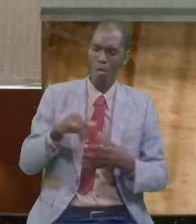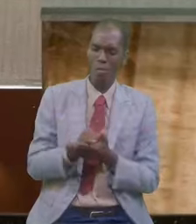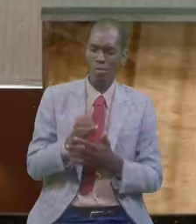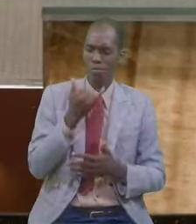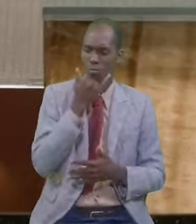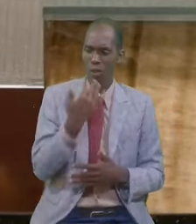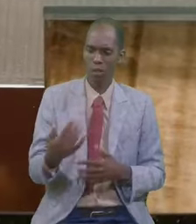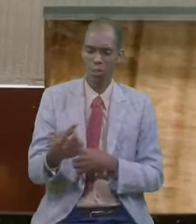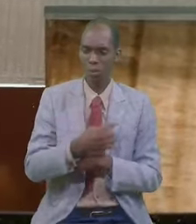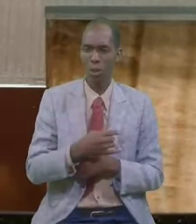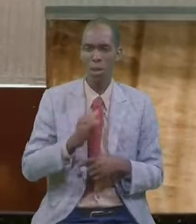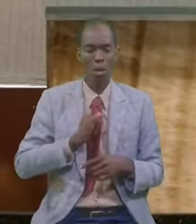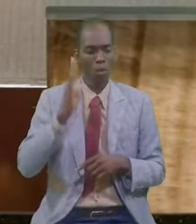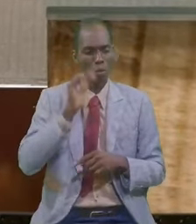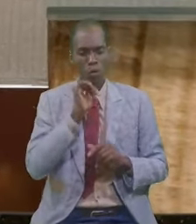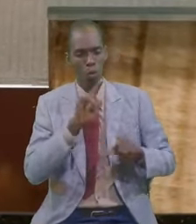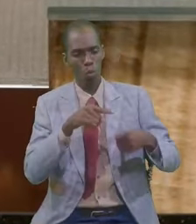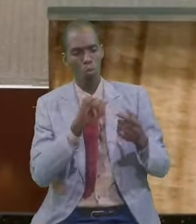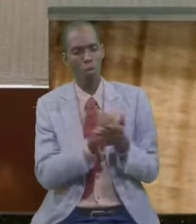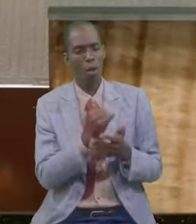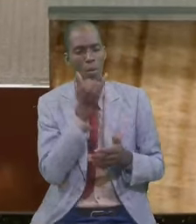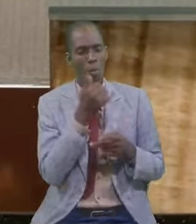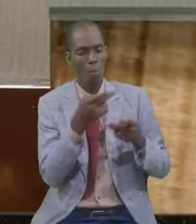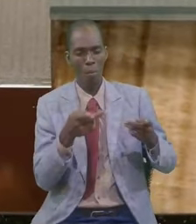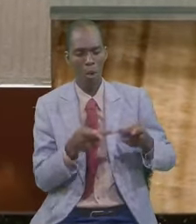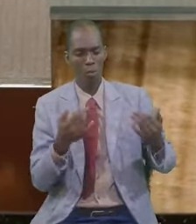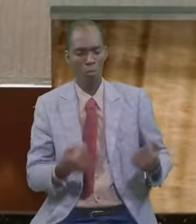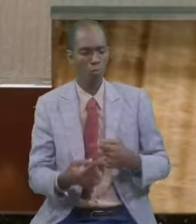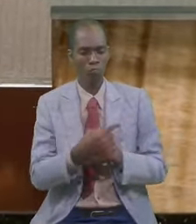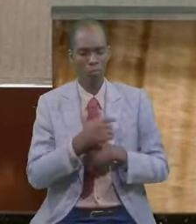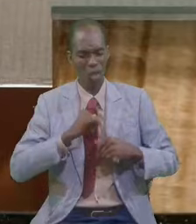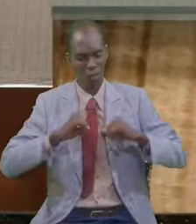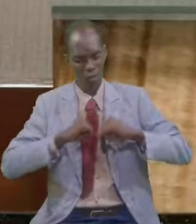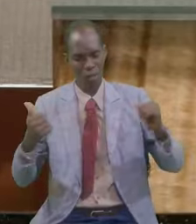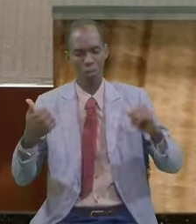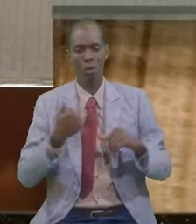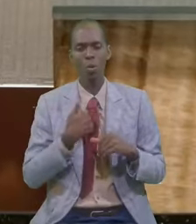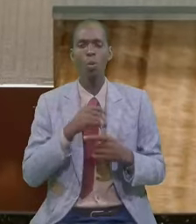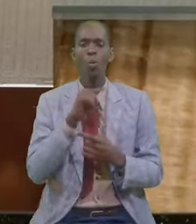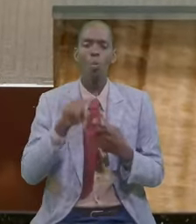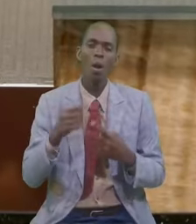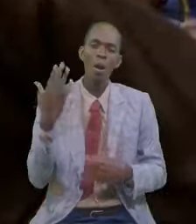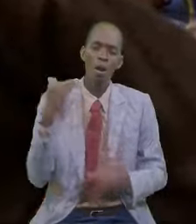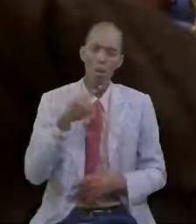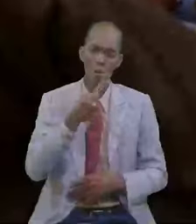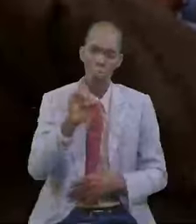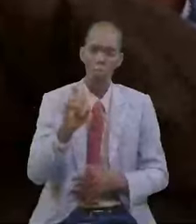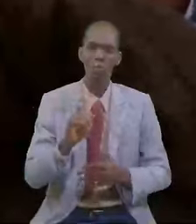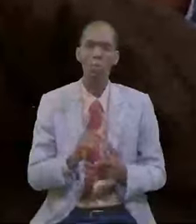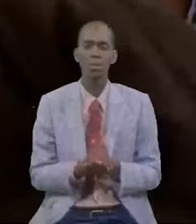quelque chose, je m'empêche d'aller là, je m'empêche de me vertir de cette